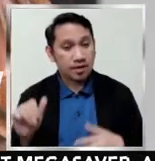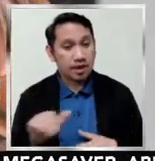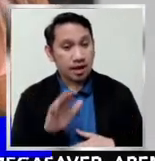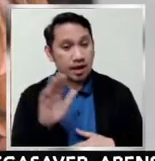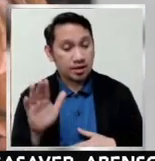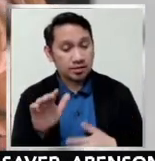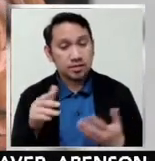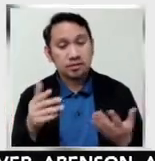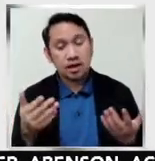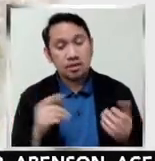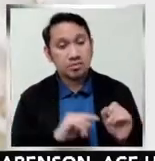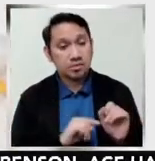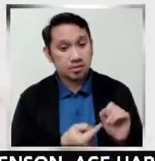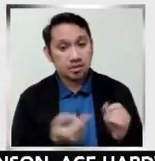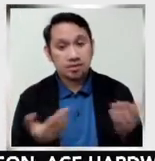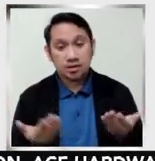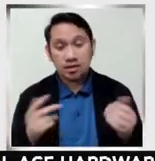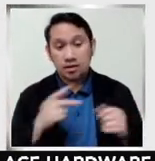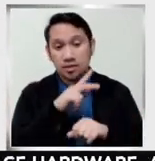September.